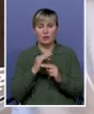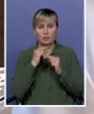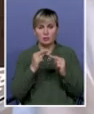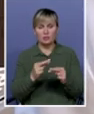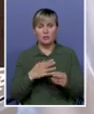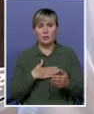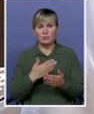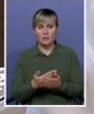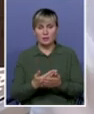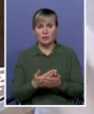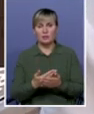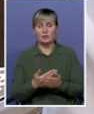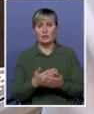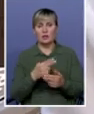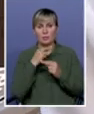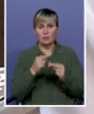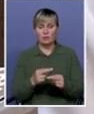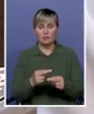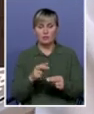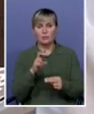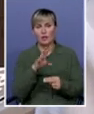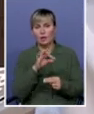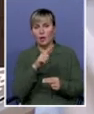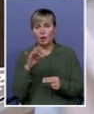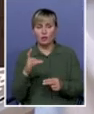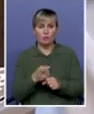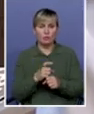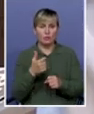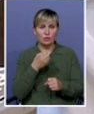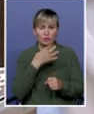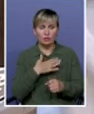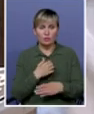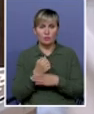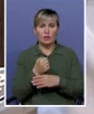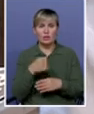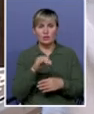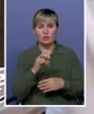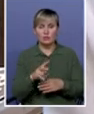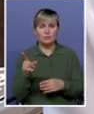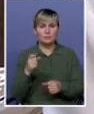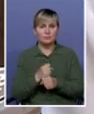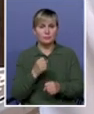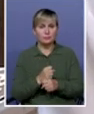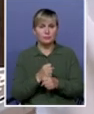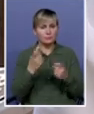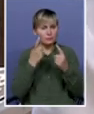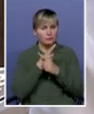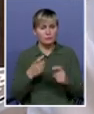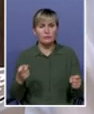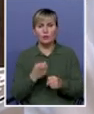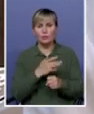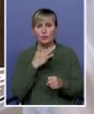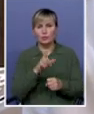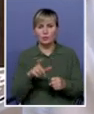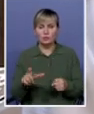обратилась к общественности, обратилась к блогерам. Очень хорошо нас поддержала Айжан Байзакова, то есть она сделала репост. Очень много